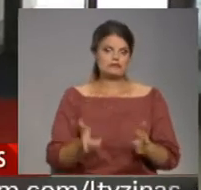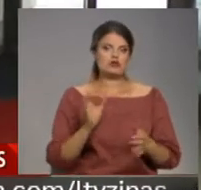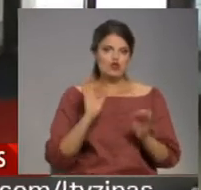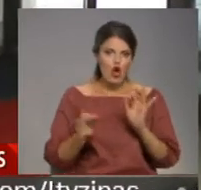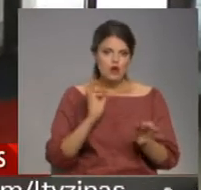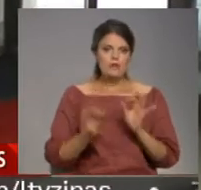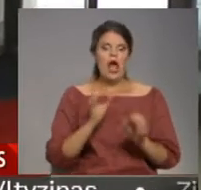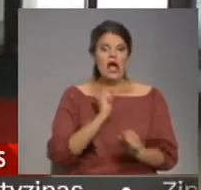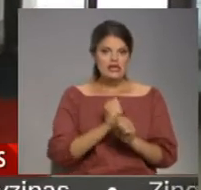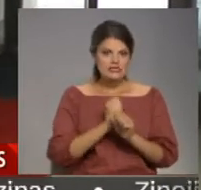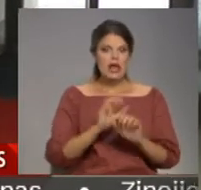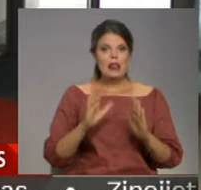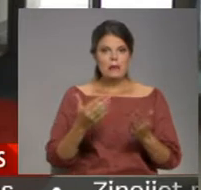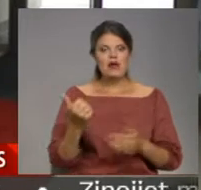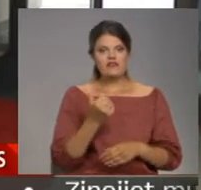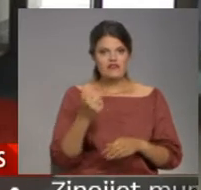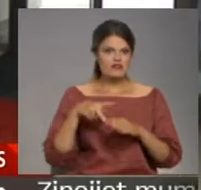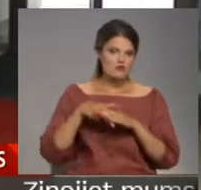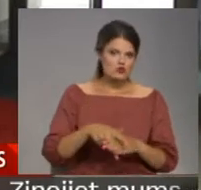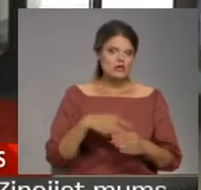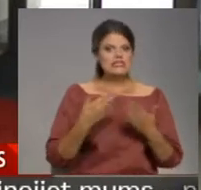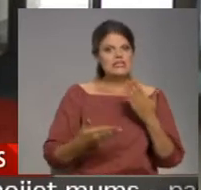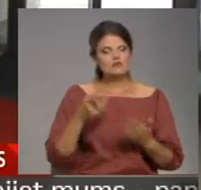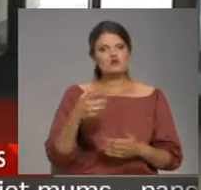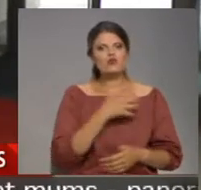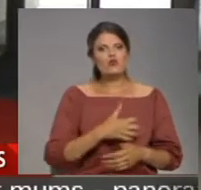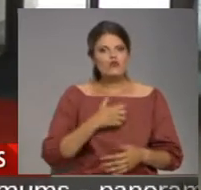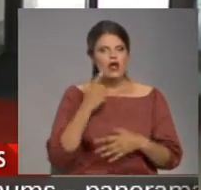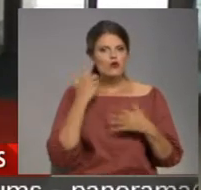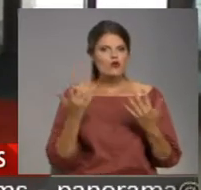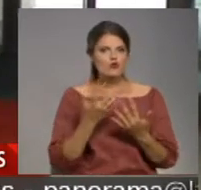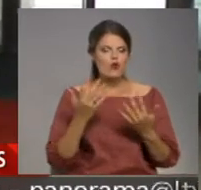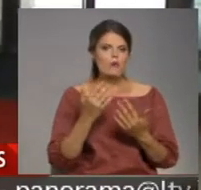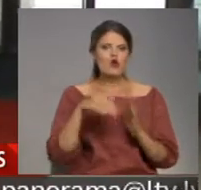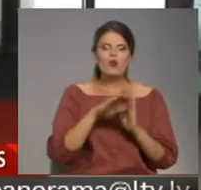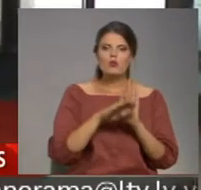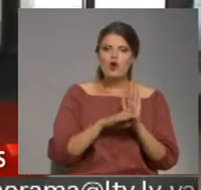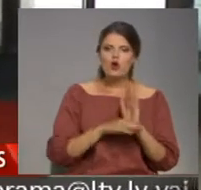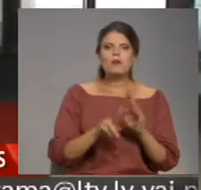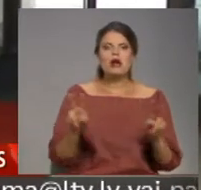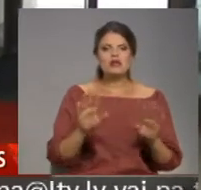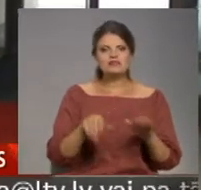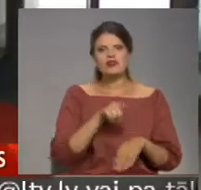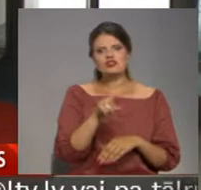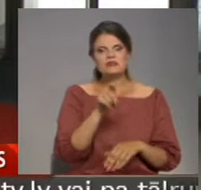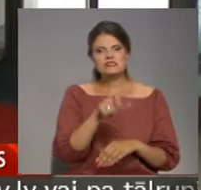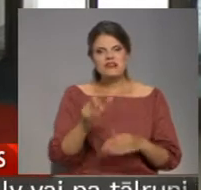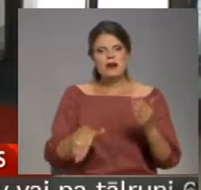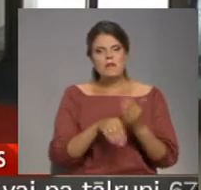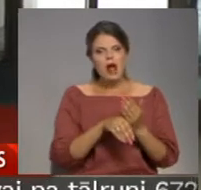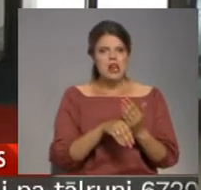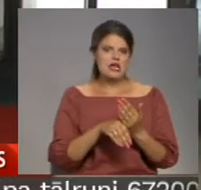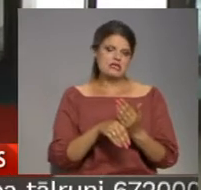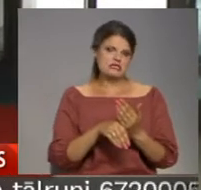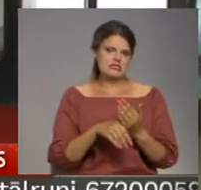normāli strādāt, bet viņam ir šis sloks. Iespējams, ka te ir jādomā par kaut kādu veidu programmu, kas varētu šādiem cilvēkiem palīdzēt